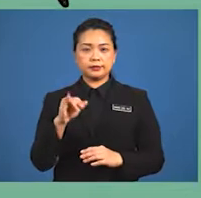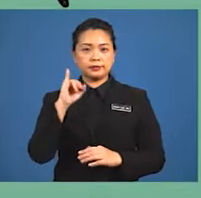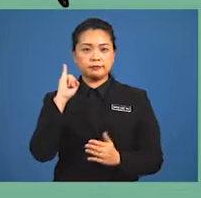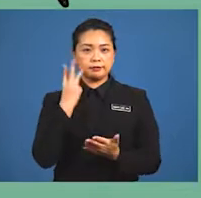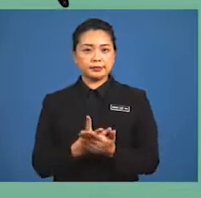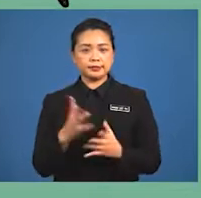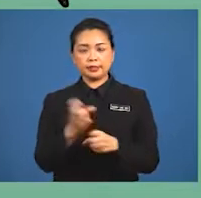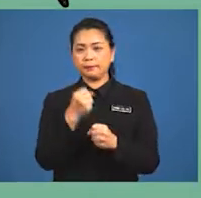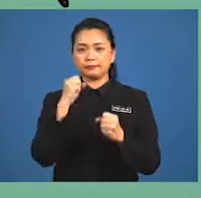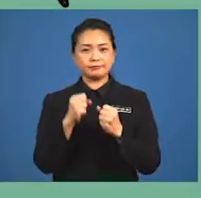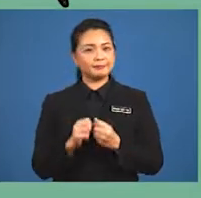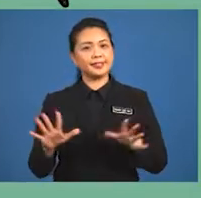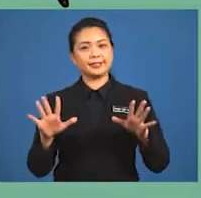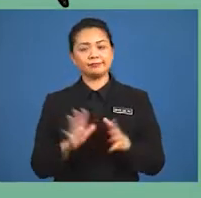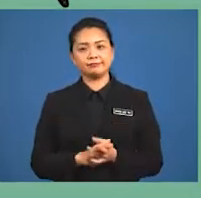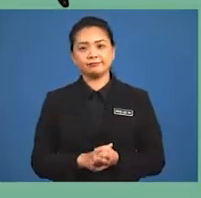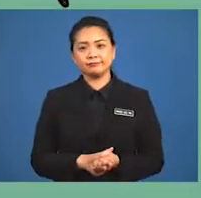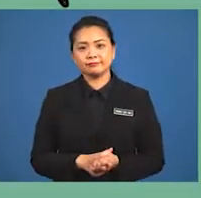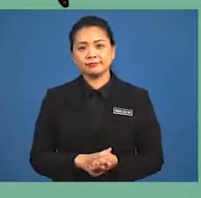boleh diatasi.